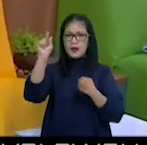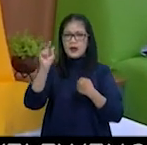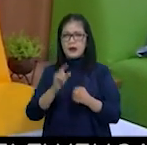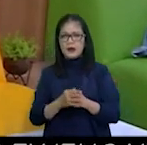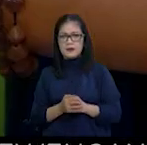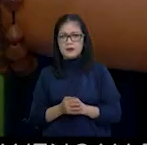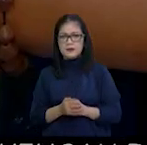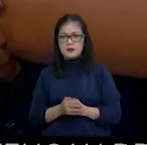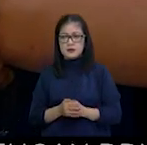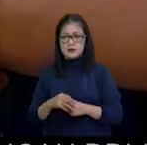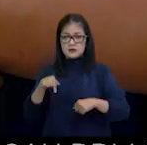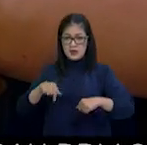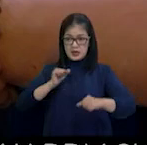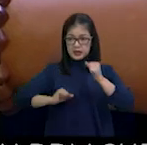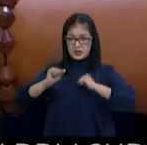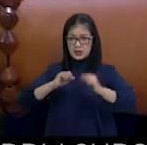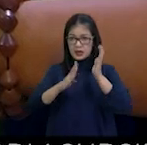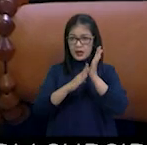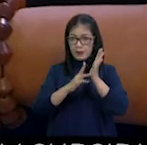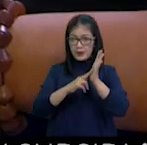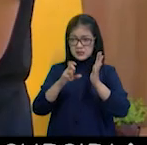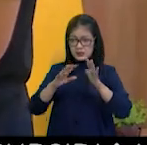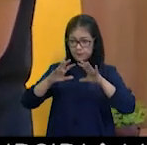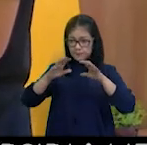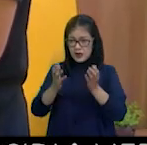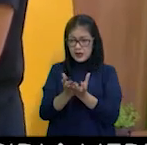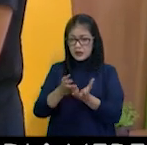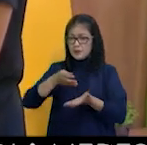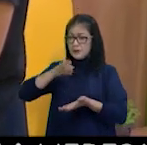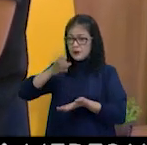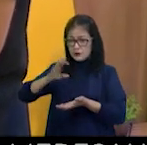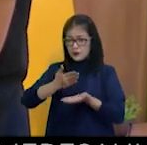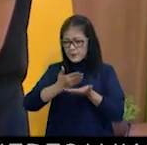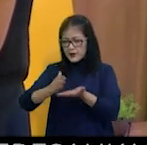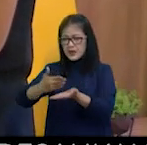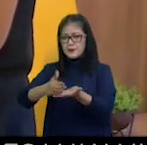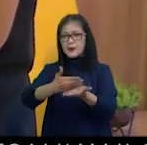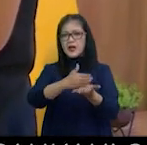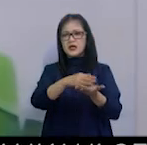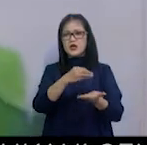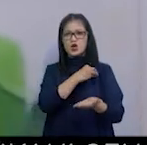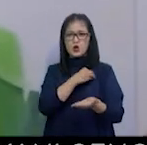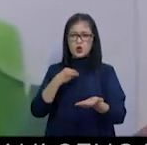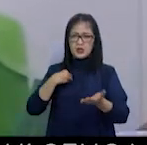Dalam kegiatan ini, MNC Peduli juga menyalurkan paket minuman segar untuk diberikan kepada tenaga kesehatan yang bertugas